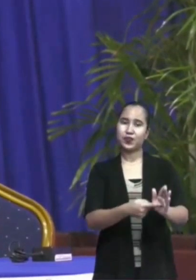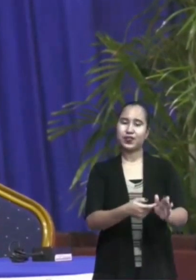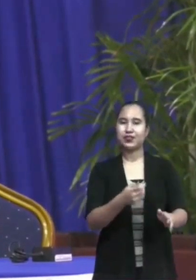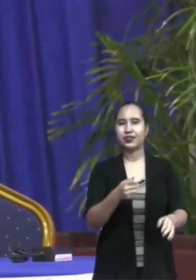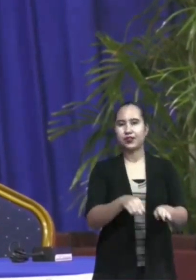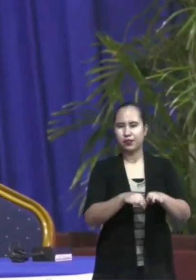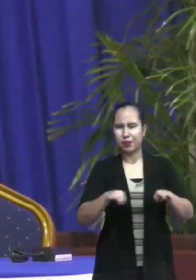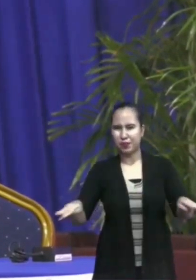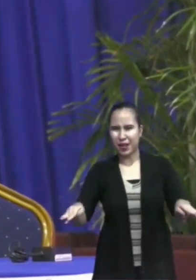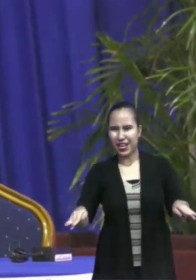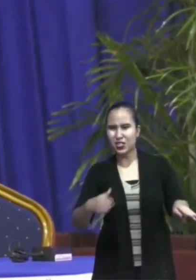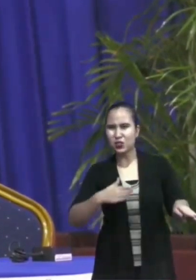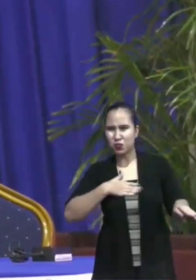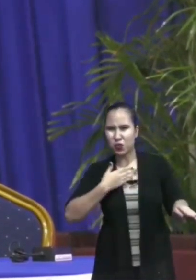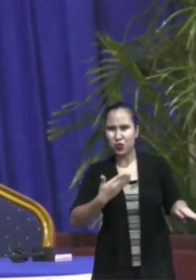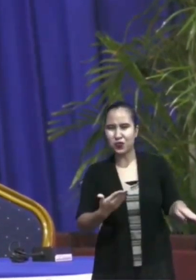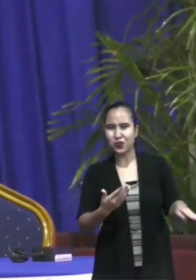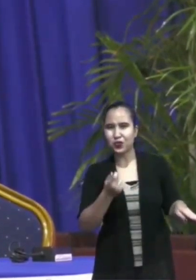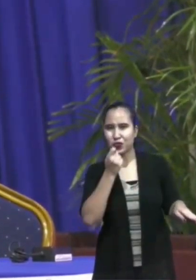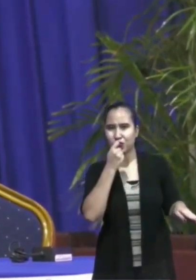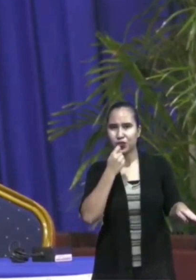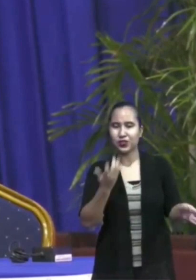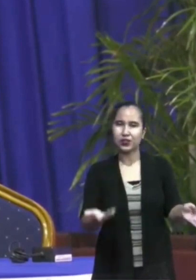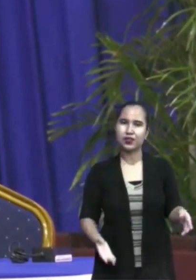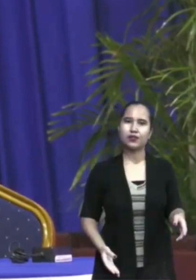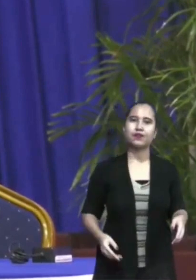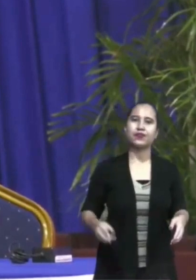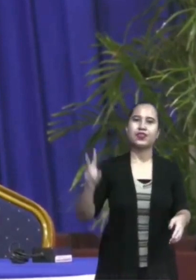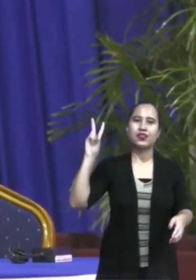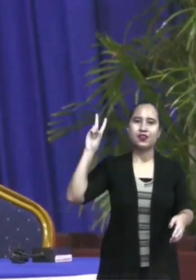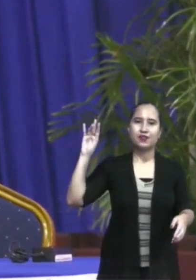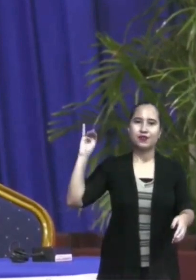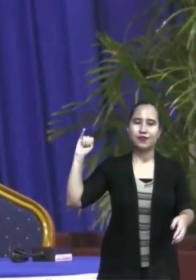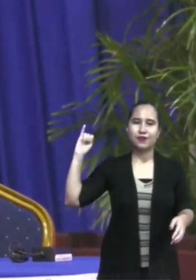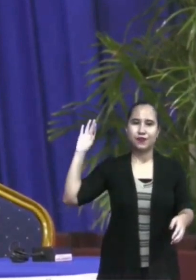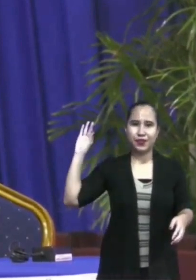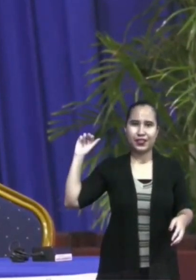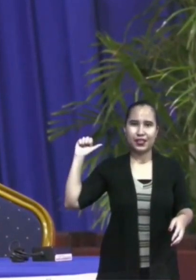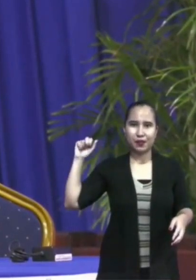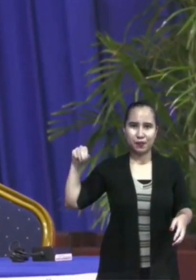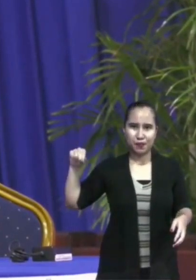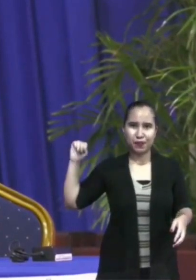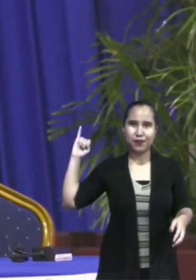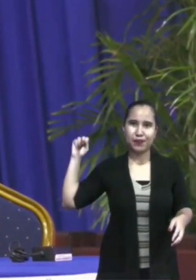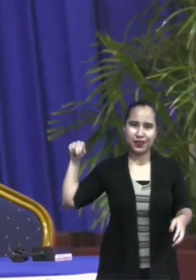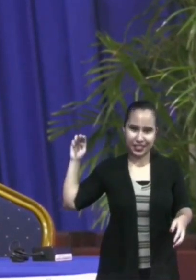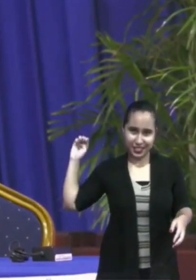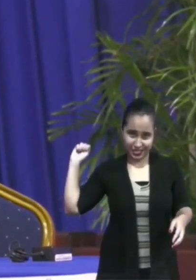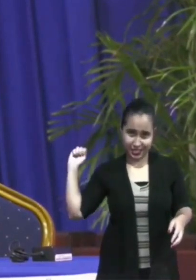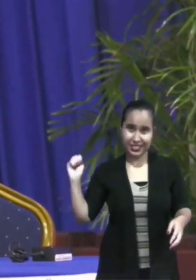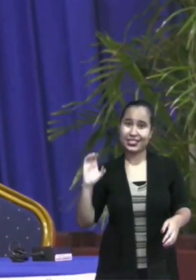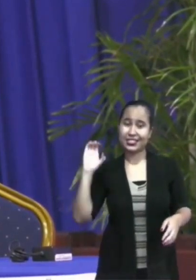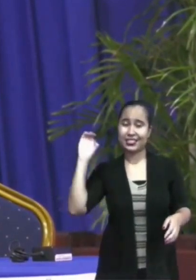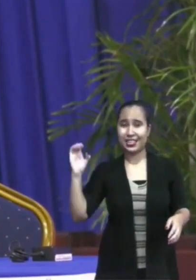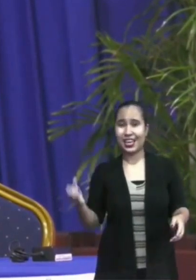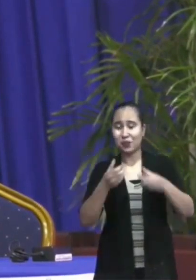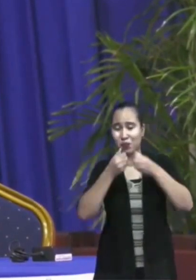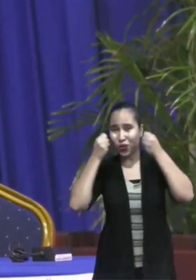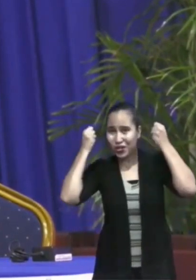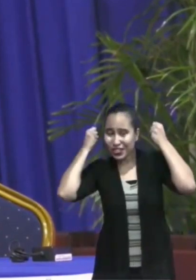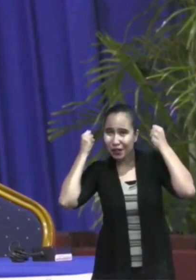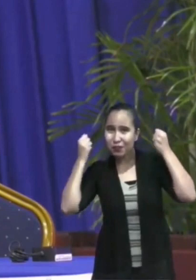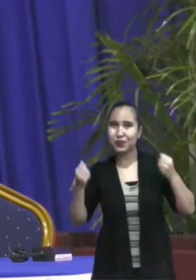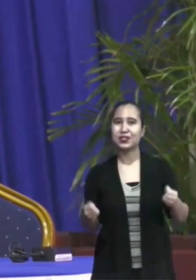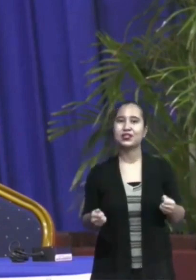uit van het sociaal-economische vraagstuk van het COVID-19-virus, waaraan de regering nu zal werken. Tsang